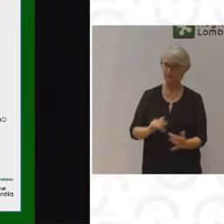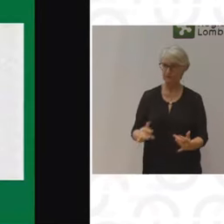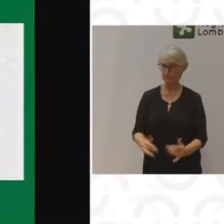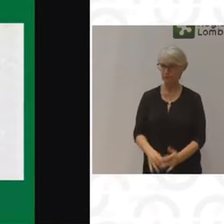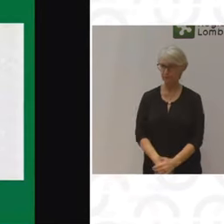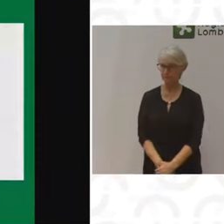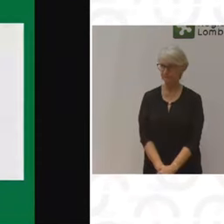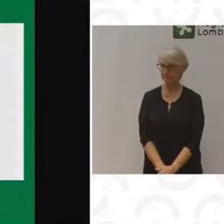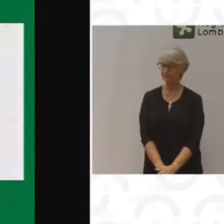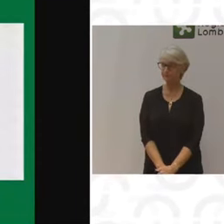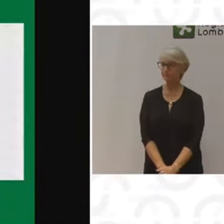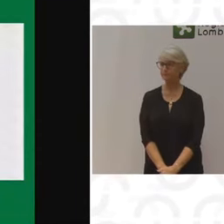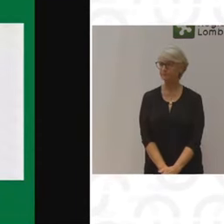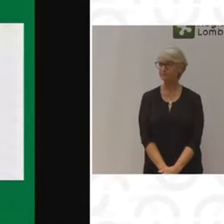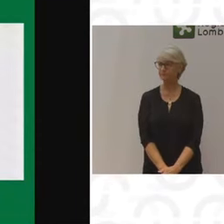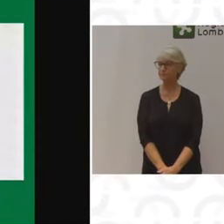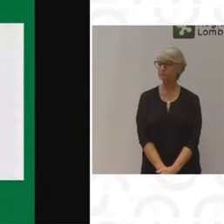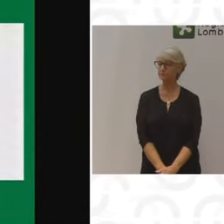Facile.